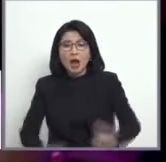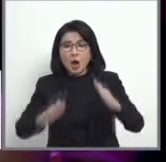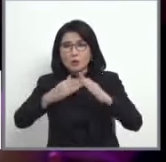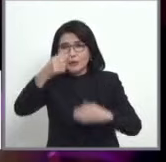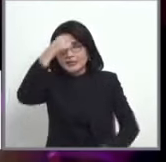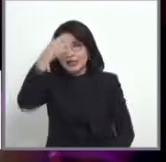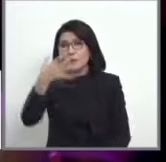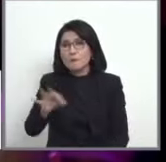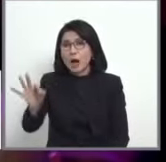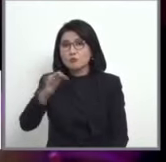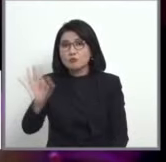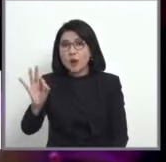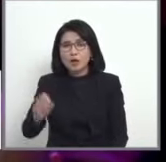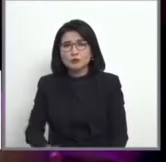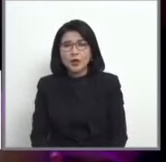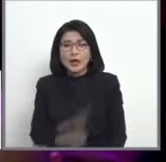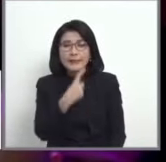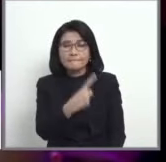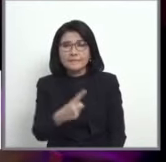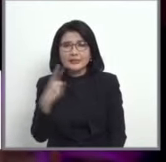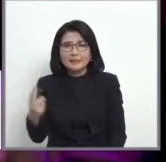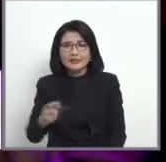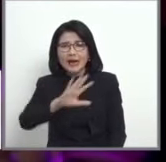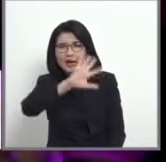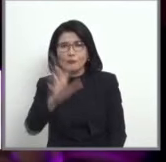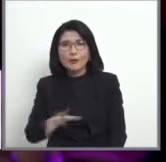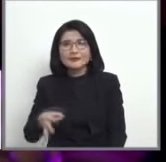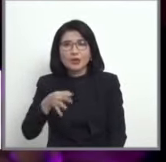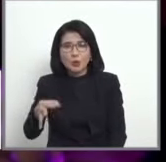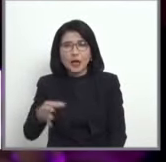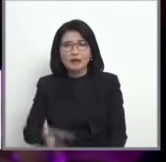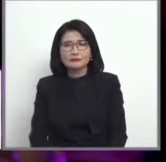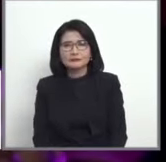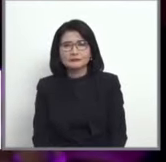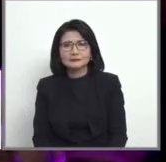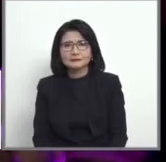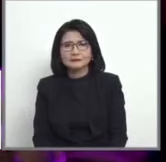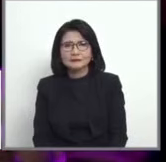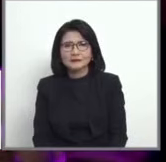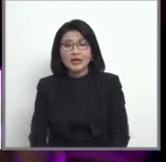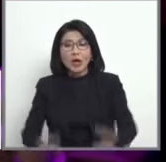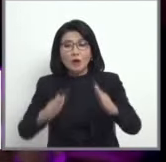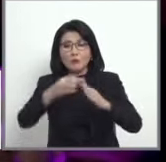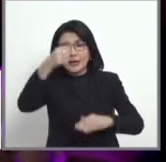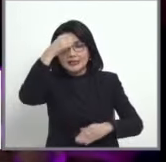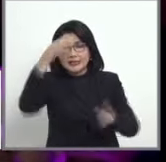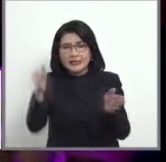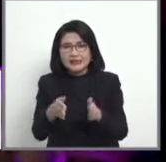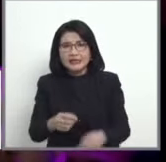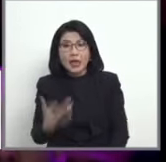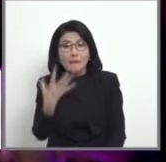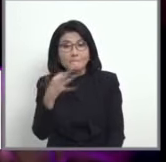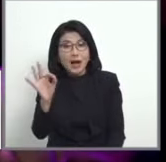modern di setiap kabupaten dan kota dan Puskesmas modern di setiap